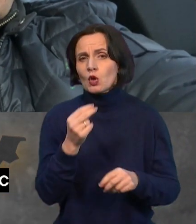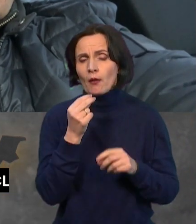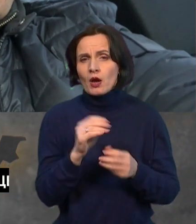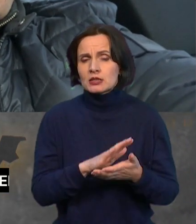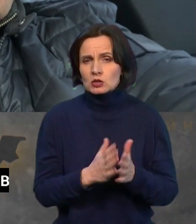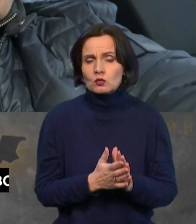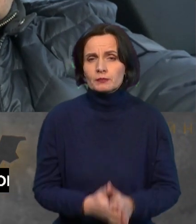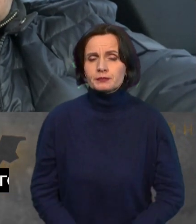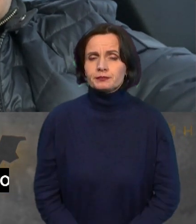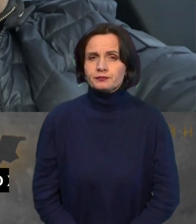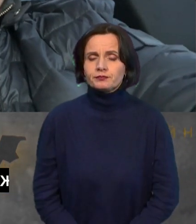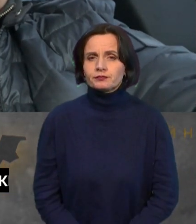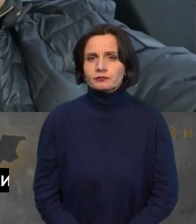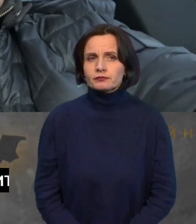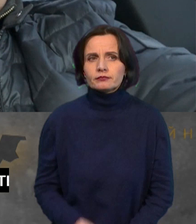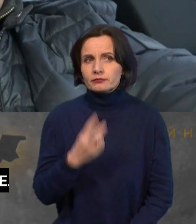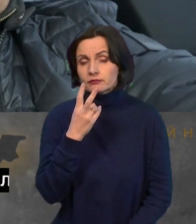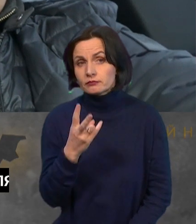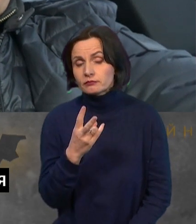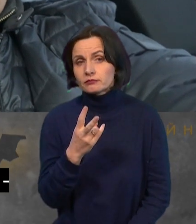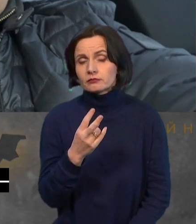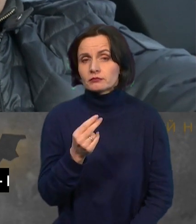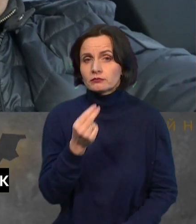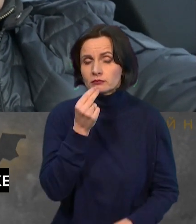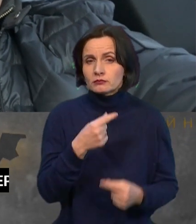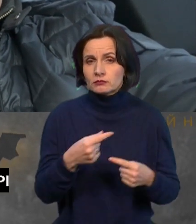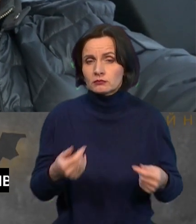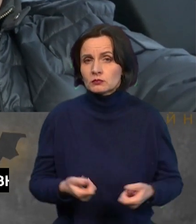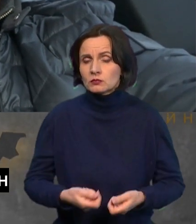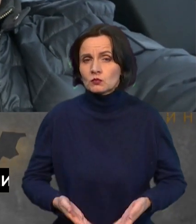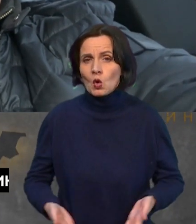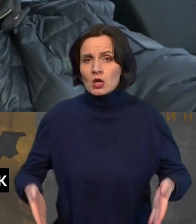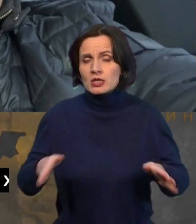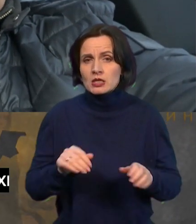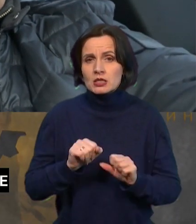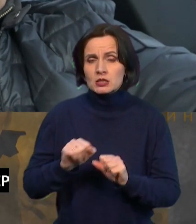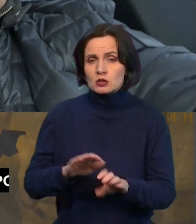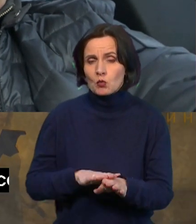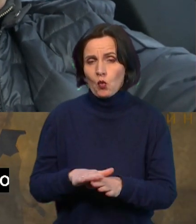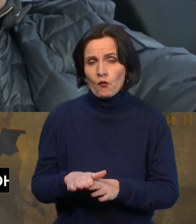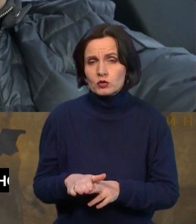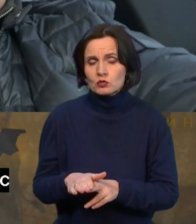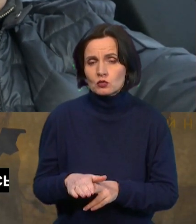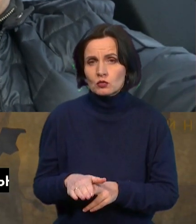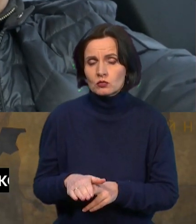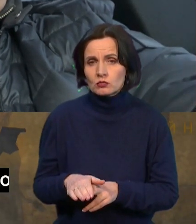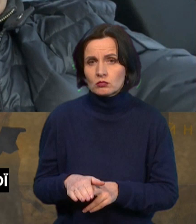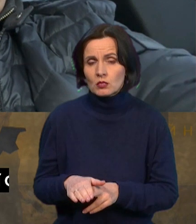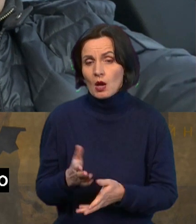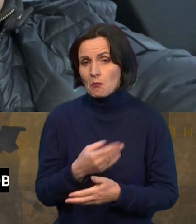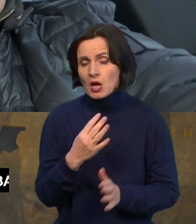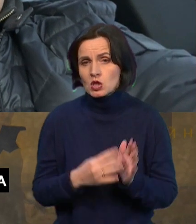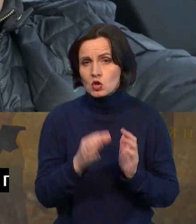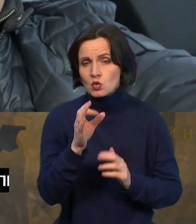ситуацію. Ні, дивіться, продуктовий кошик у нас захищений повністю. Ми з вами на